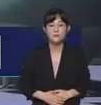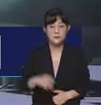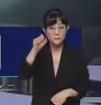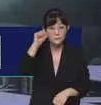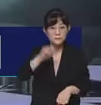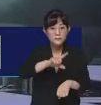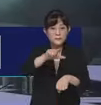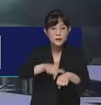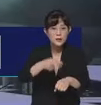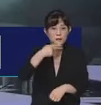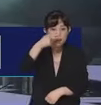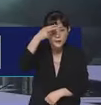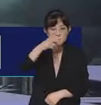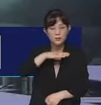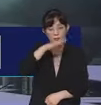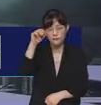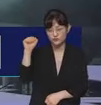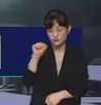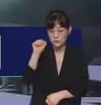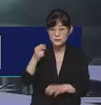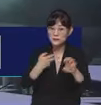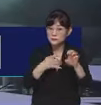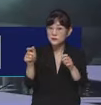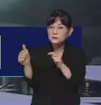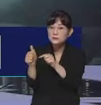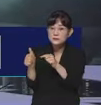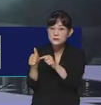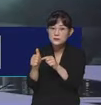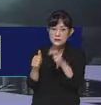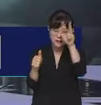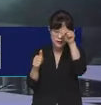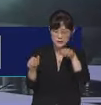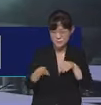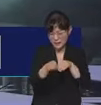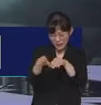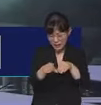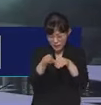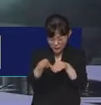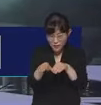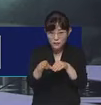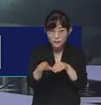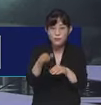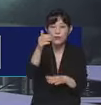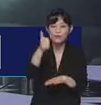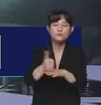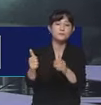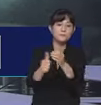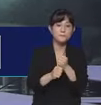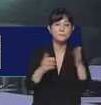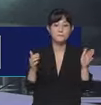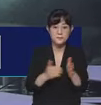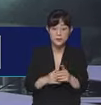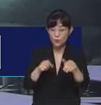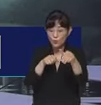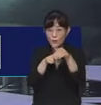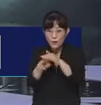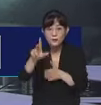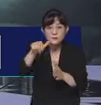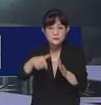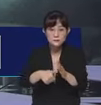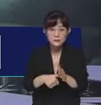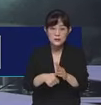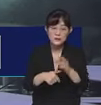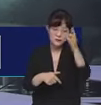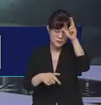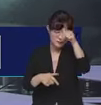이른 새벽 만취 운전을 하던 40대 남성이 경찰의 끈질긴 추격전 끝에 붙잡혔습니다. 보조 과정에서 순찰차를